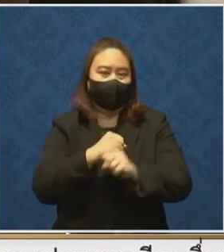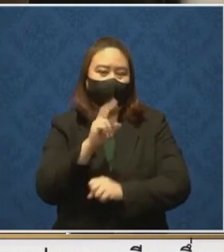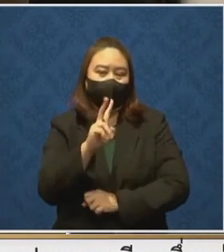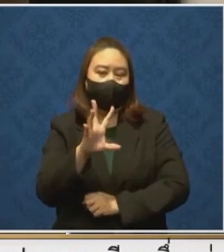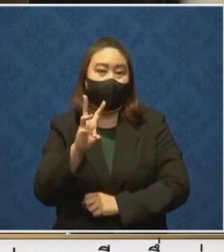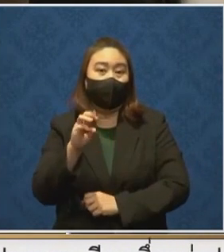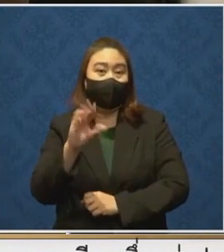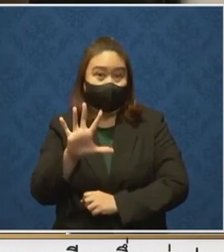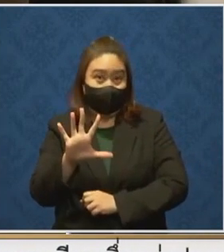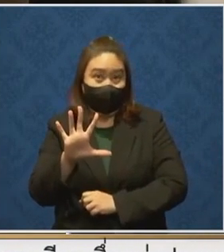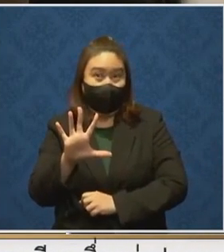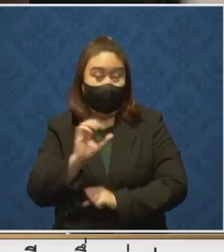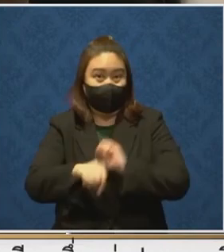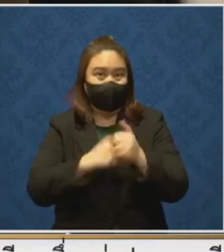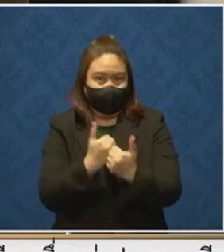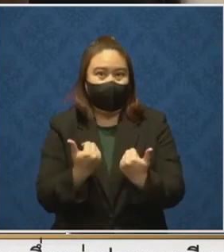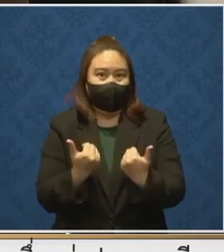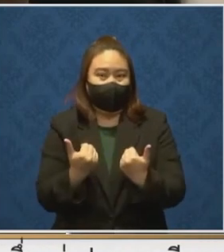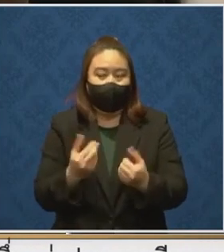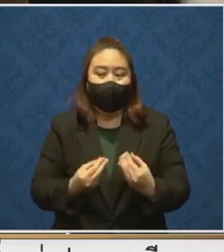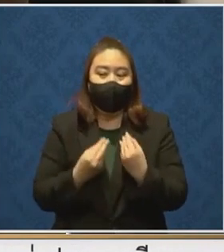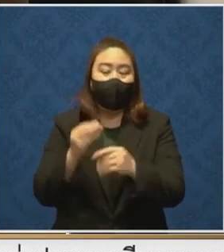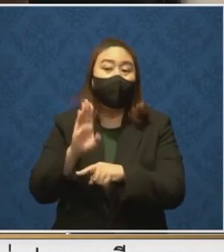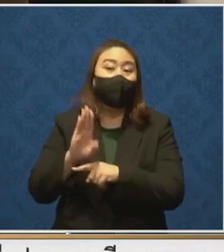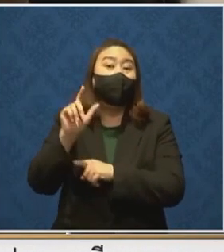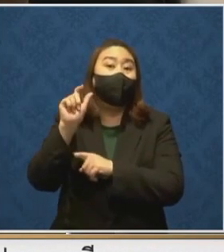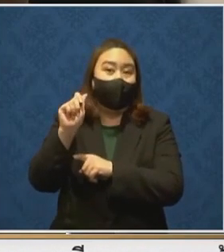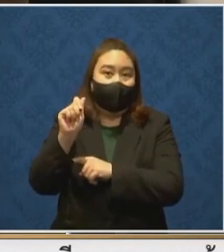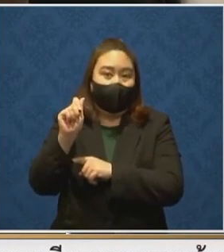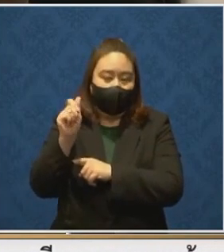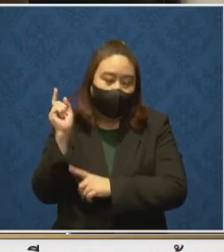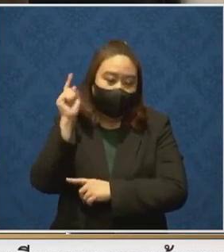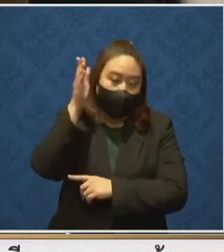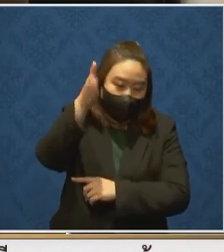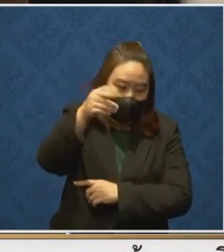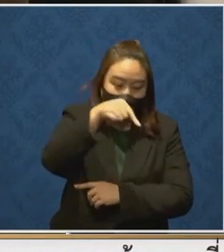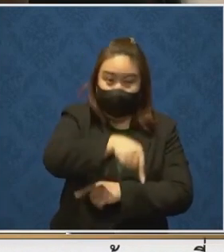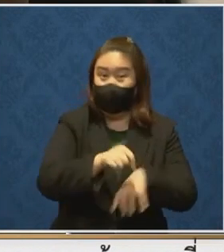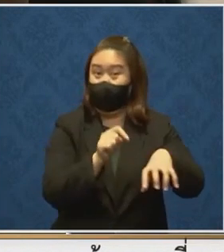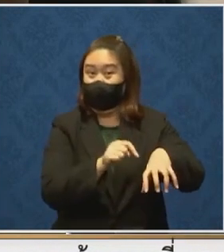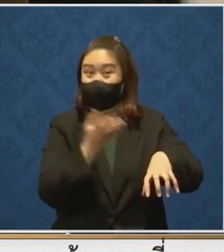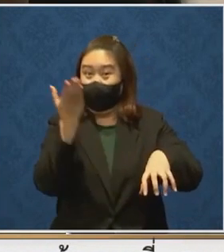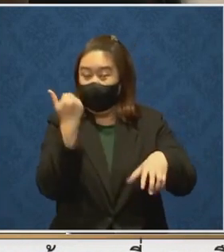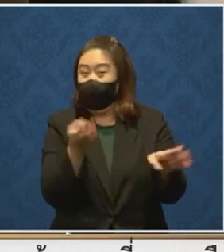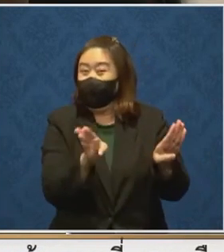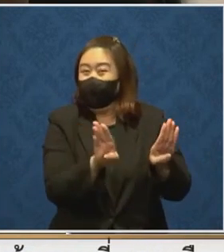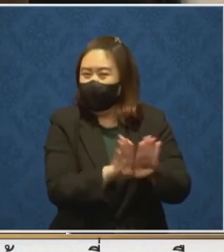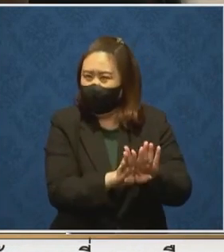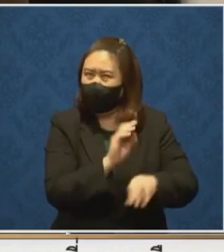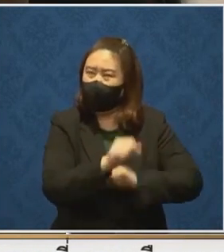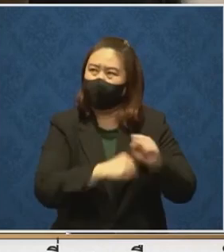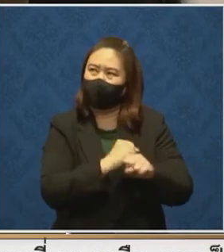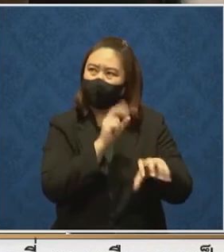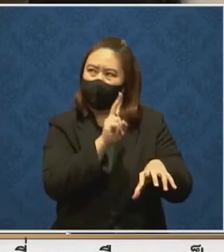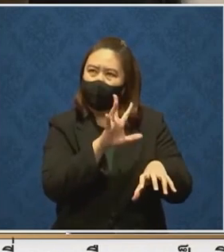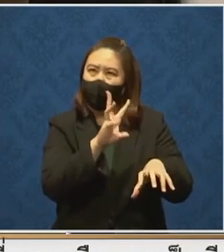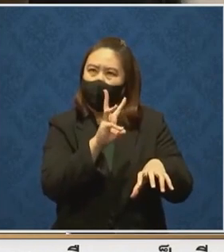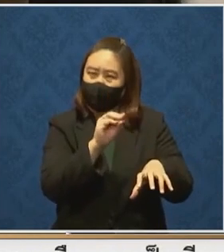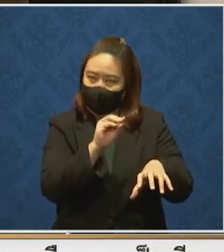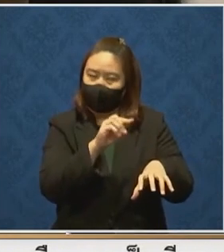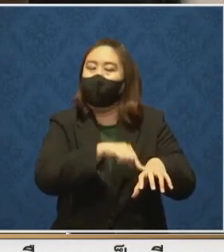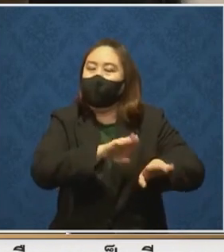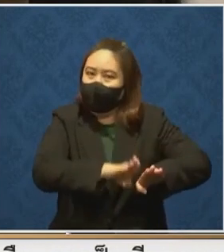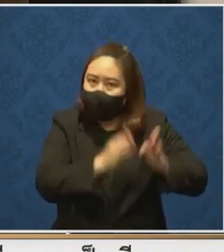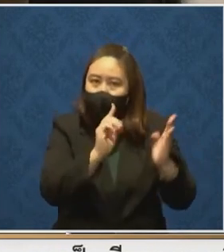านมานี่เองเพื่อเปิดทางให้บิษัตอคารากลบมาเปิดเหืแร่ชาตรีที่ยติการดเินกไปตงแต่ปี 2,160 ได้อกครั้ง